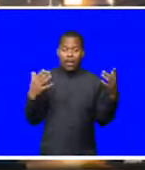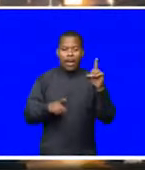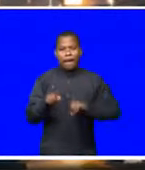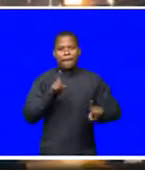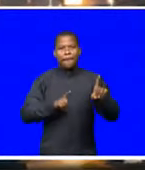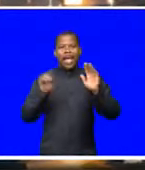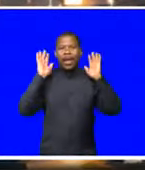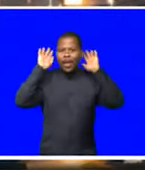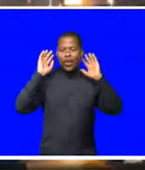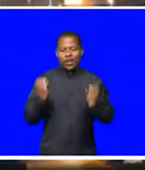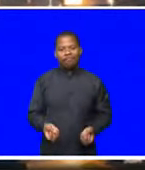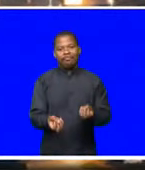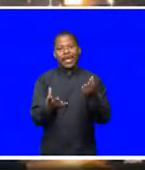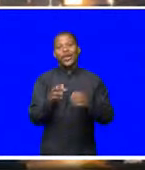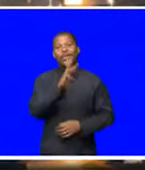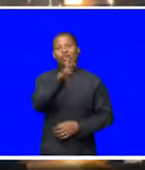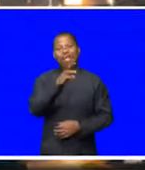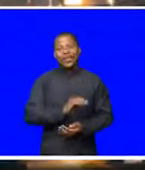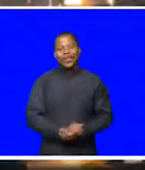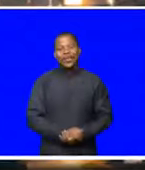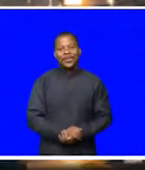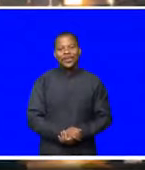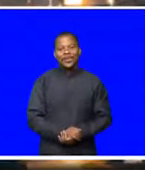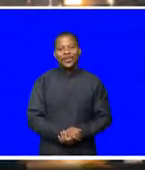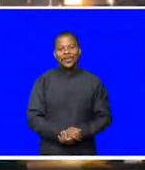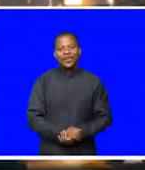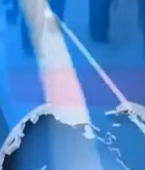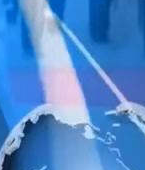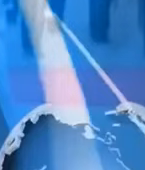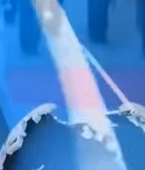muhle sikhokhele naye emakethe masibuya ke Tindzaba iyachubeka.